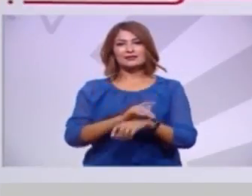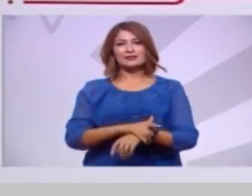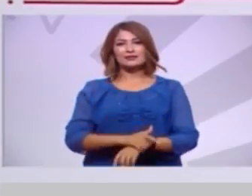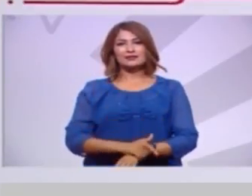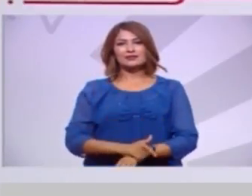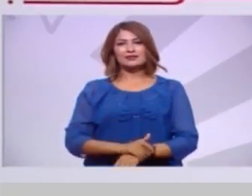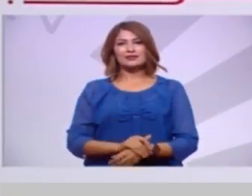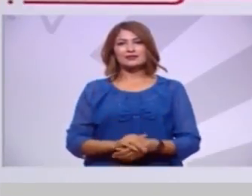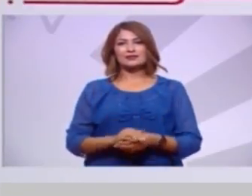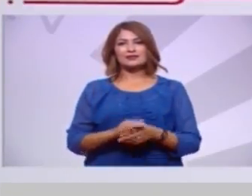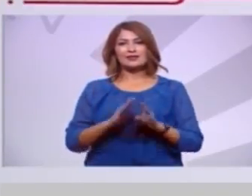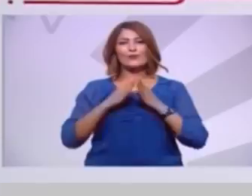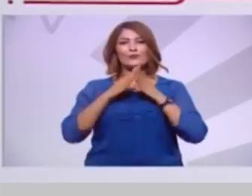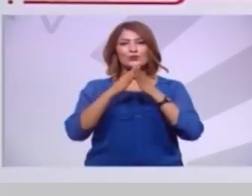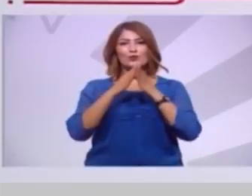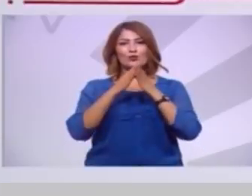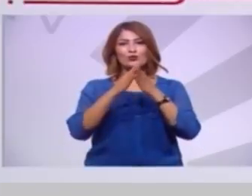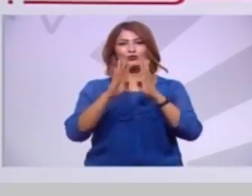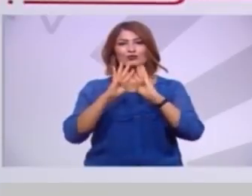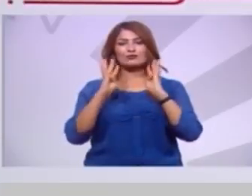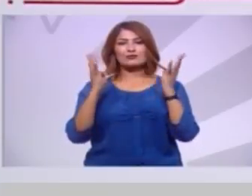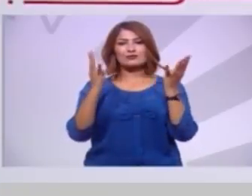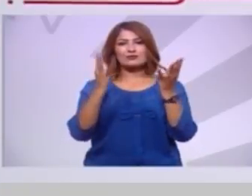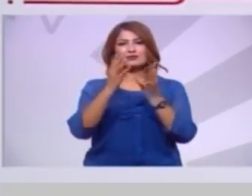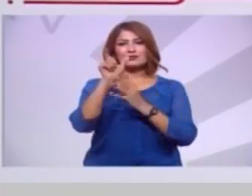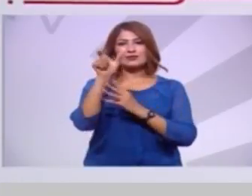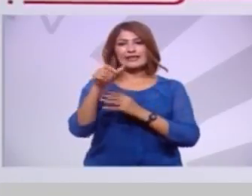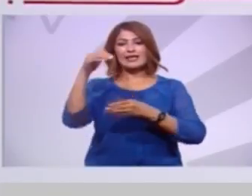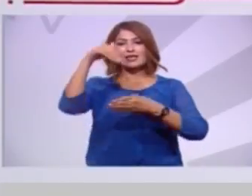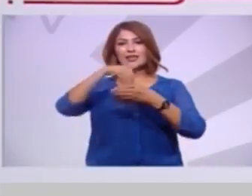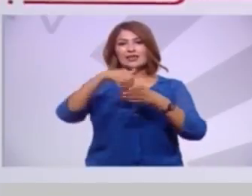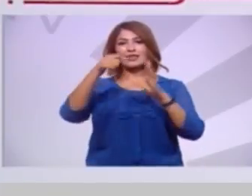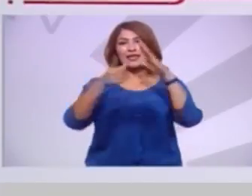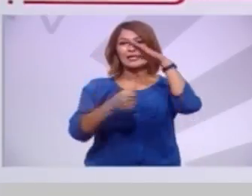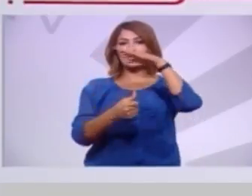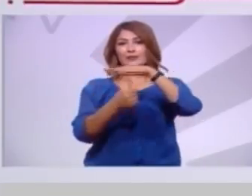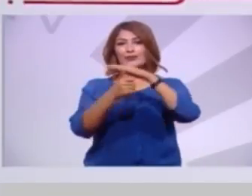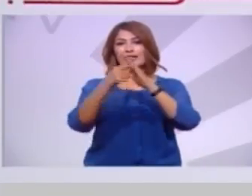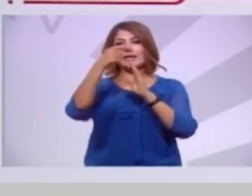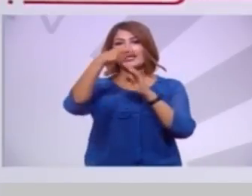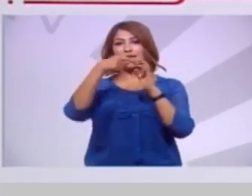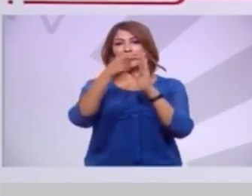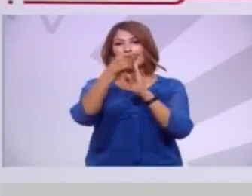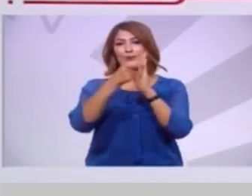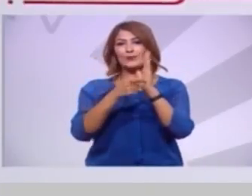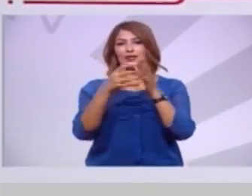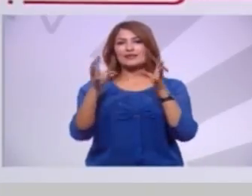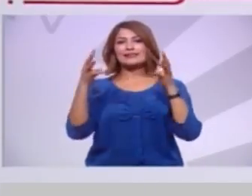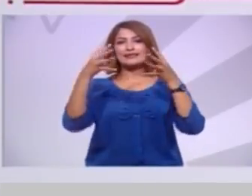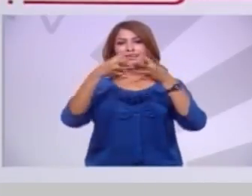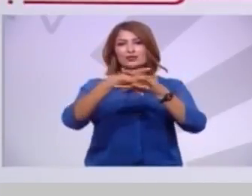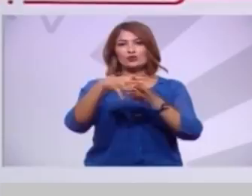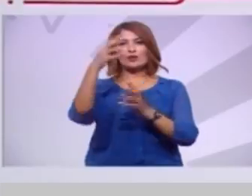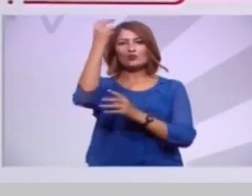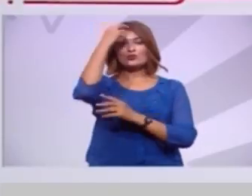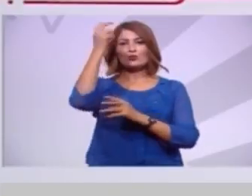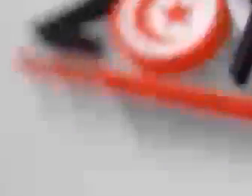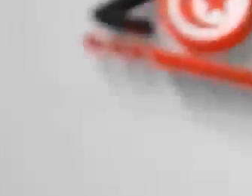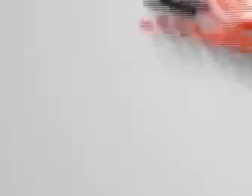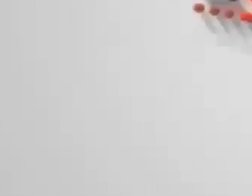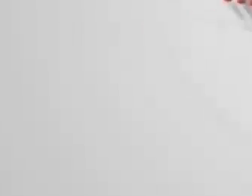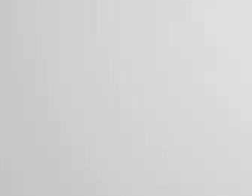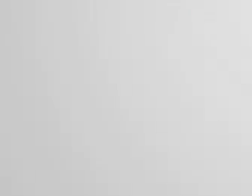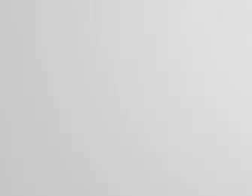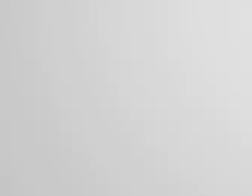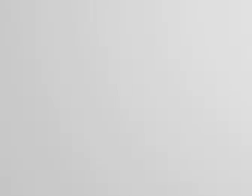ونطلب من الجميع اه انتخاب قائمه الاتحاد الشعب الجمهوري رقم سبعطاش دائره